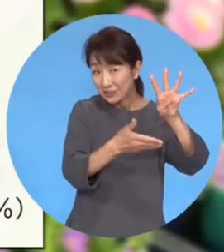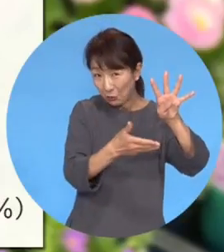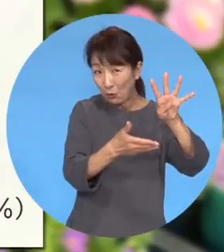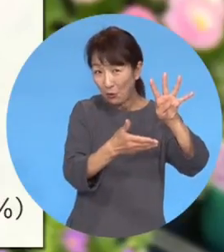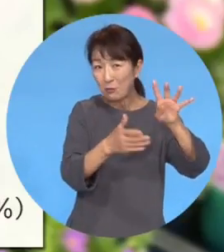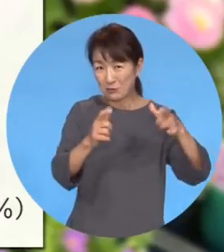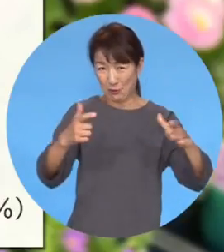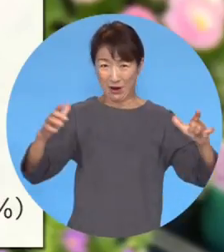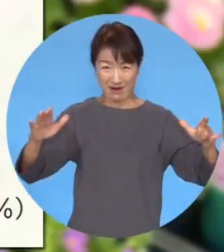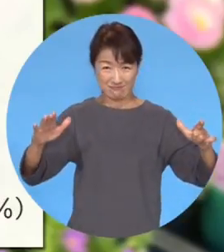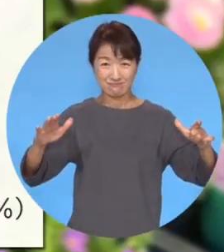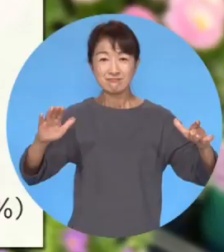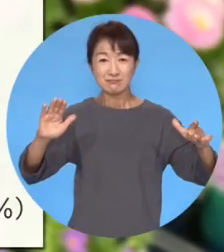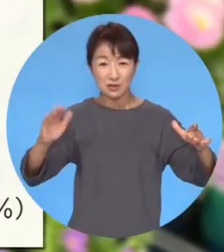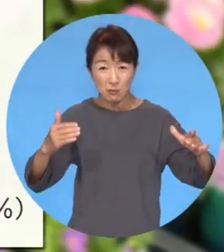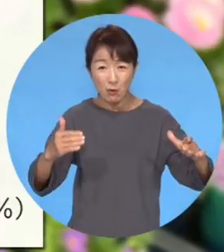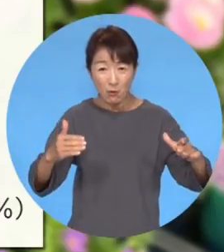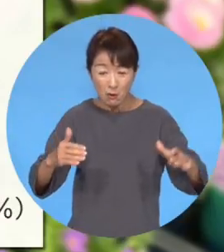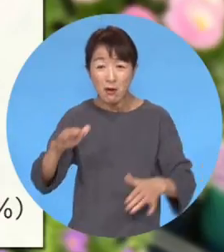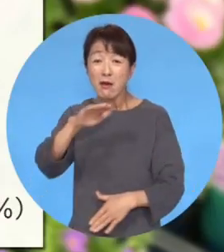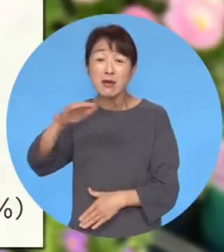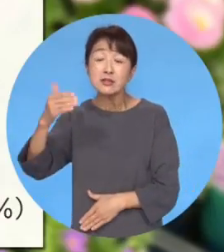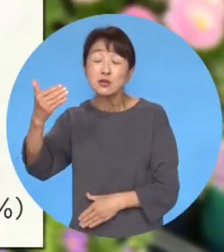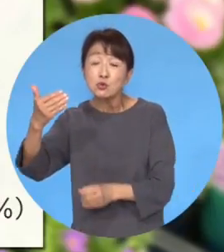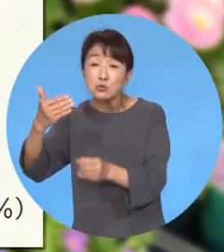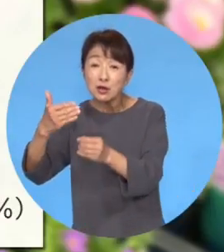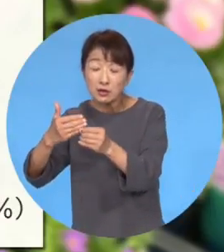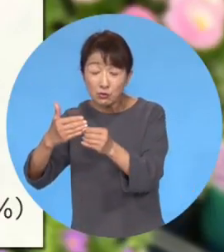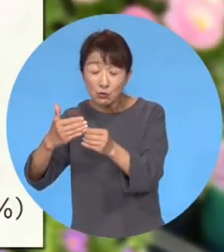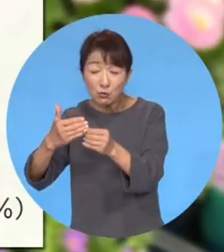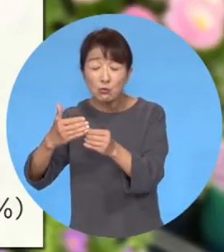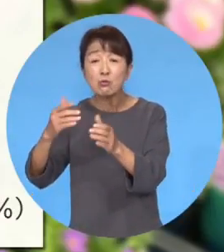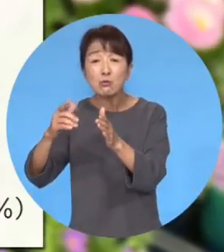24.02% だった緑肥率は、平成9年には